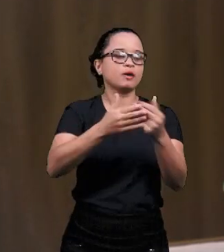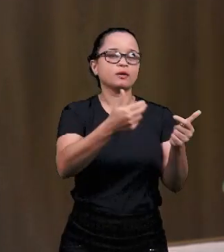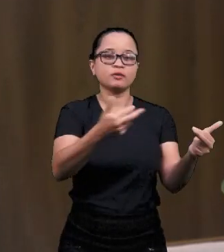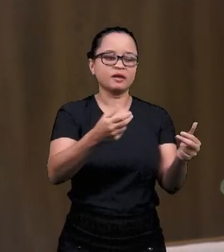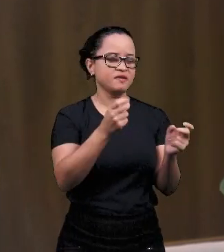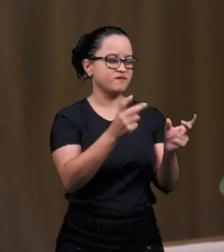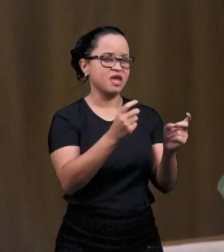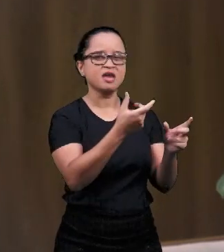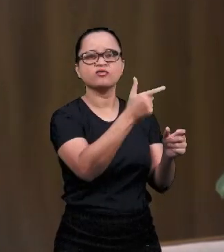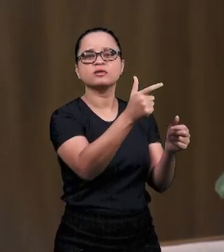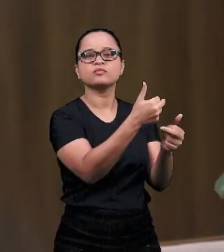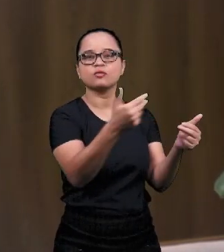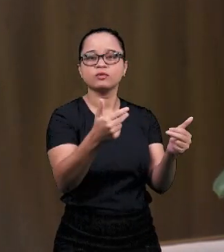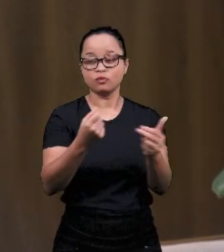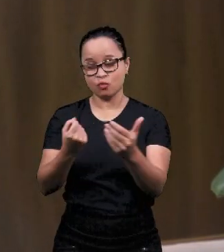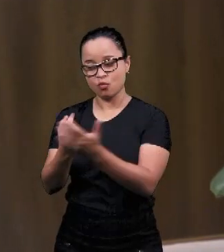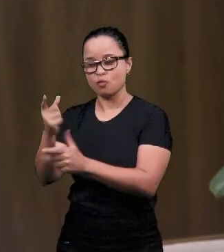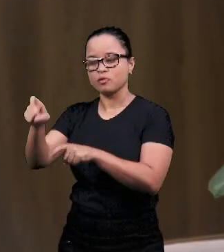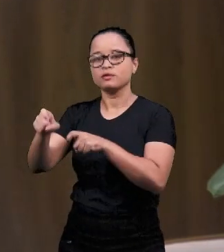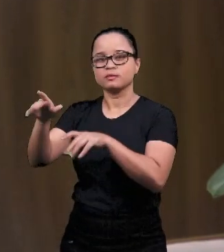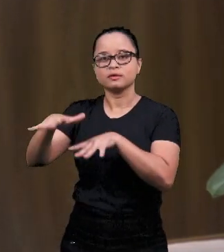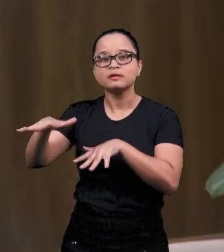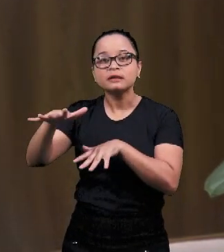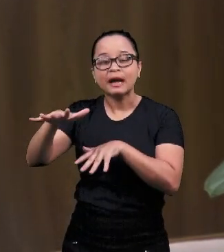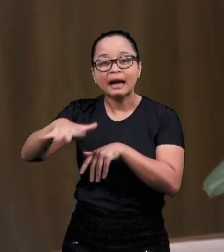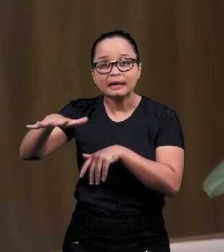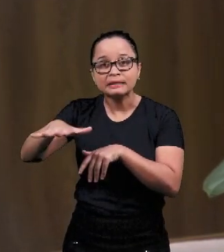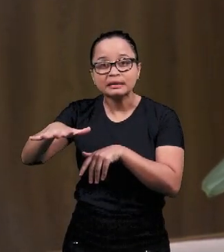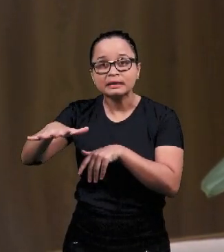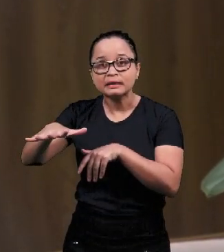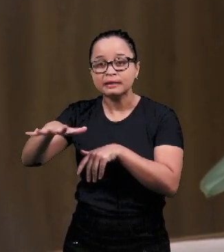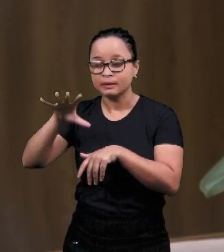продал все, что имел. Покупает то поле